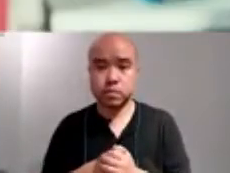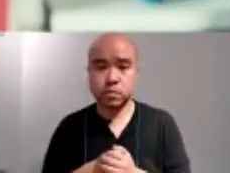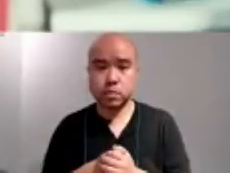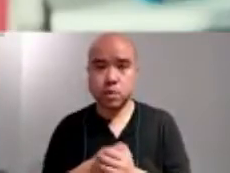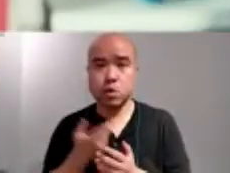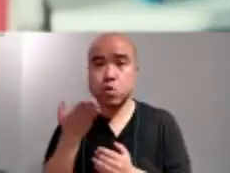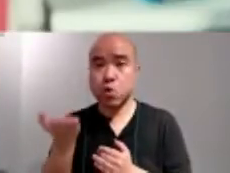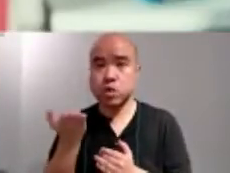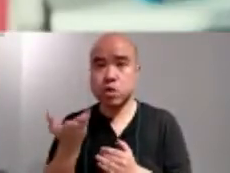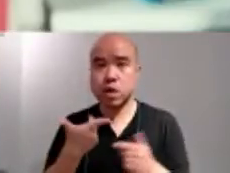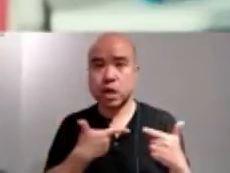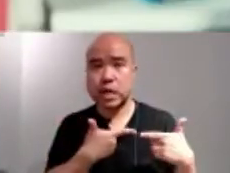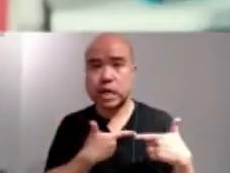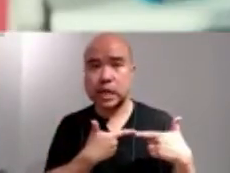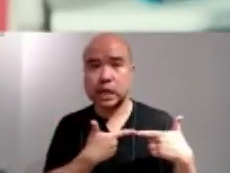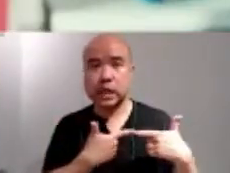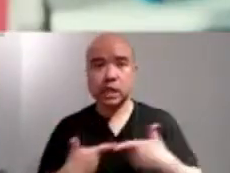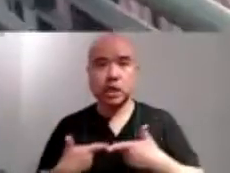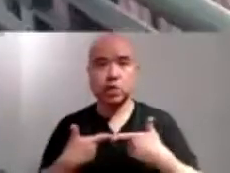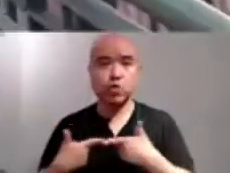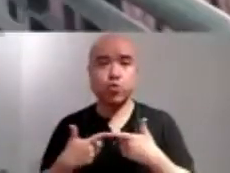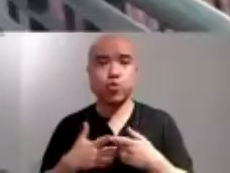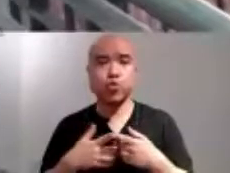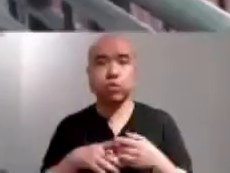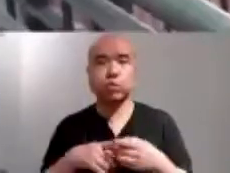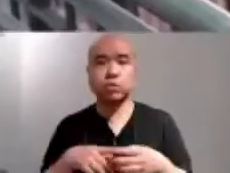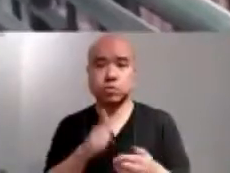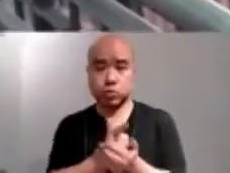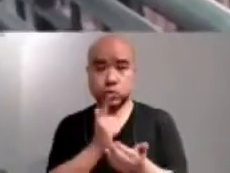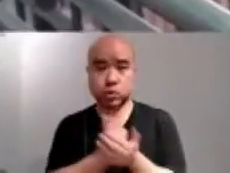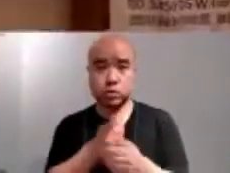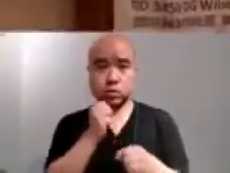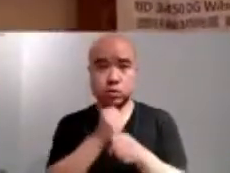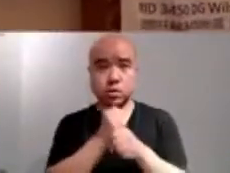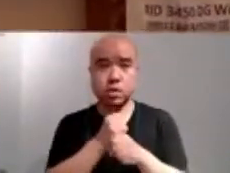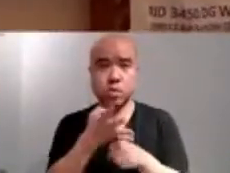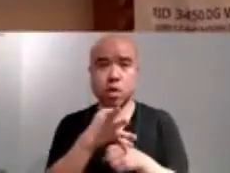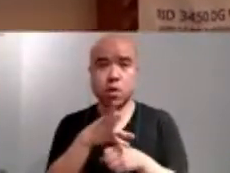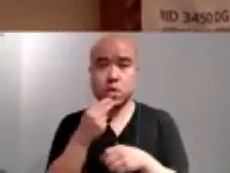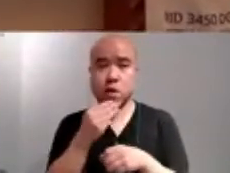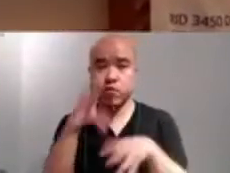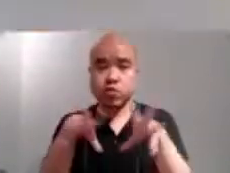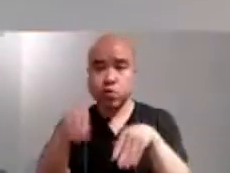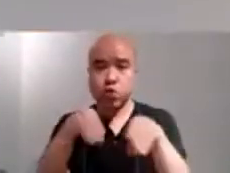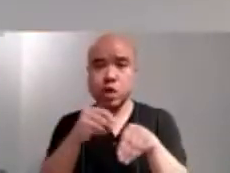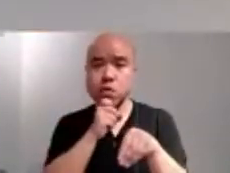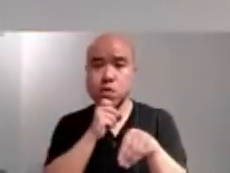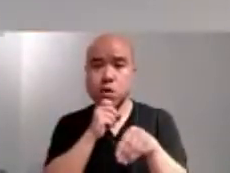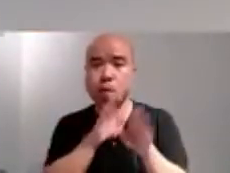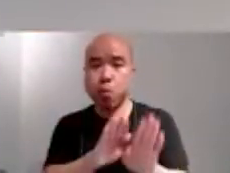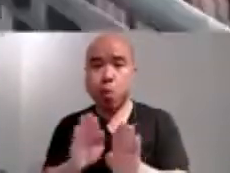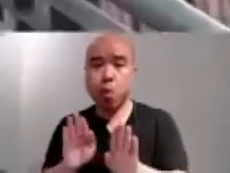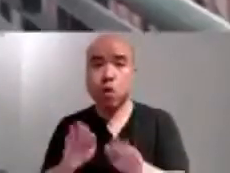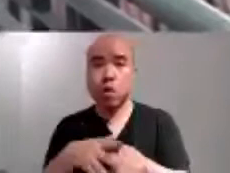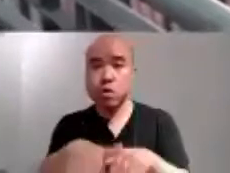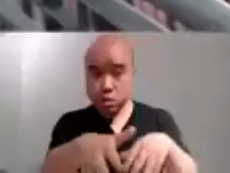續去做佢哋一啲好有意義嘅工作。 善遊咧亦都做多籌款嘅活動嘅，幫啲本地嘅團體嘅，例如 Build Music School